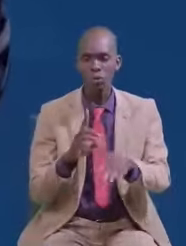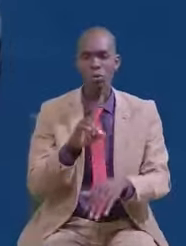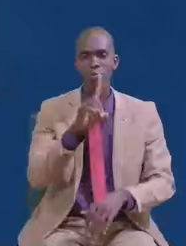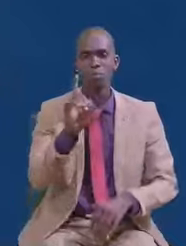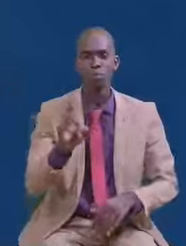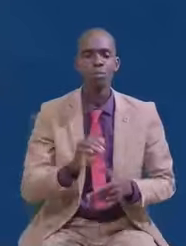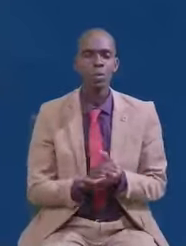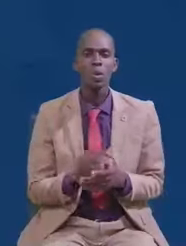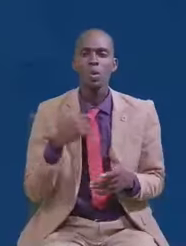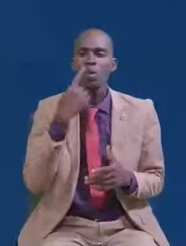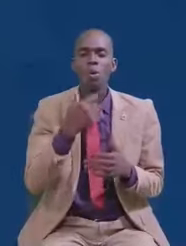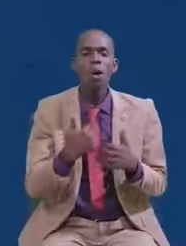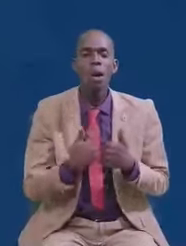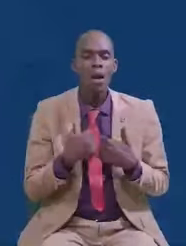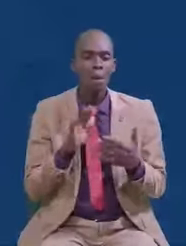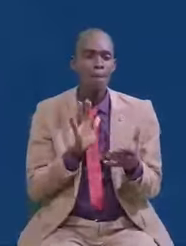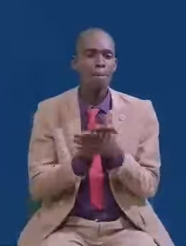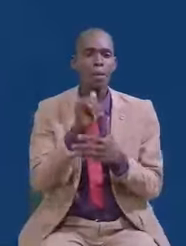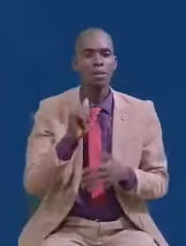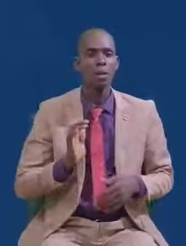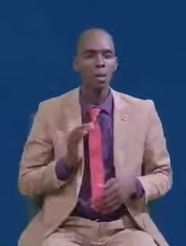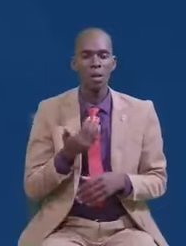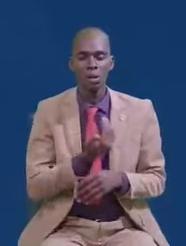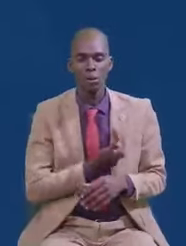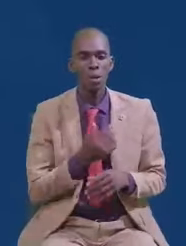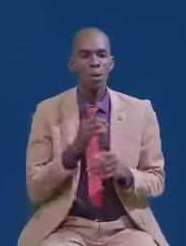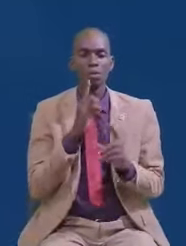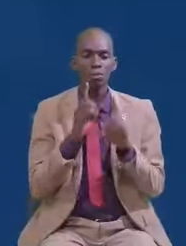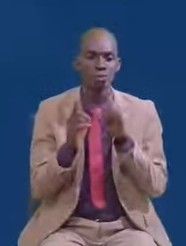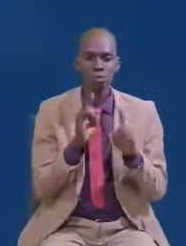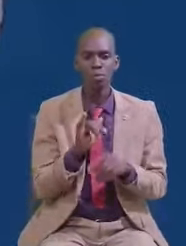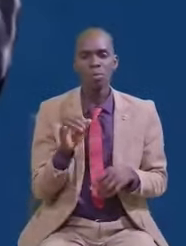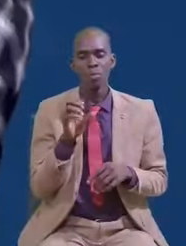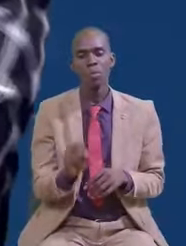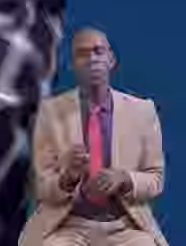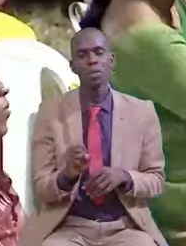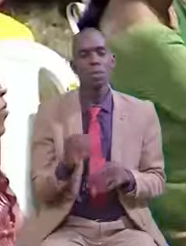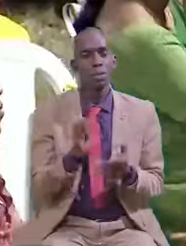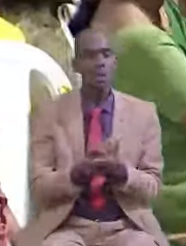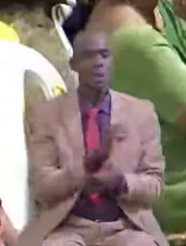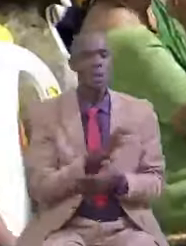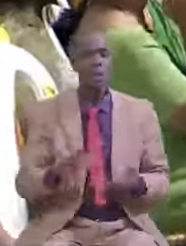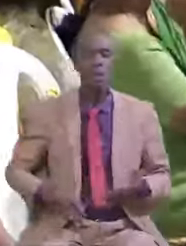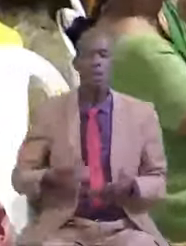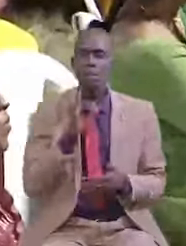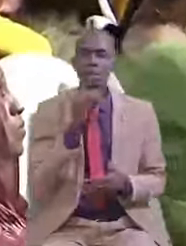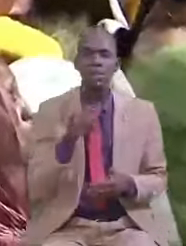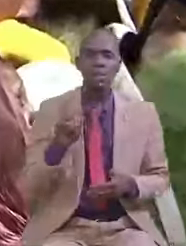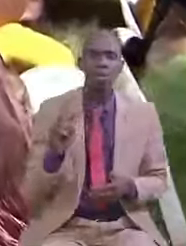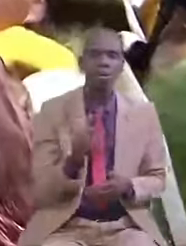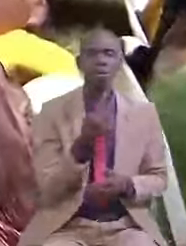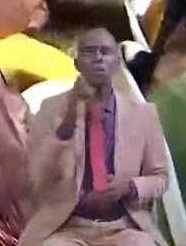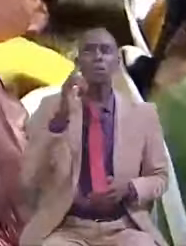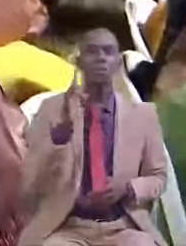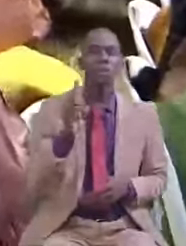Qui a cru à ce qui nous était annoncé, que Christ est celui qui soutient tout? Qui a cru à